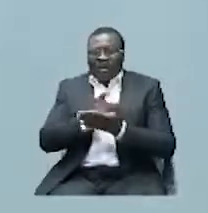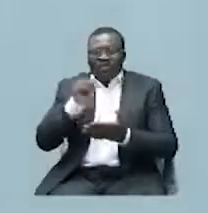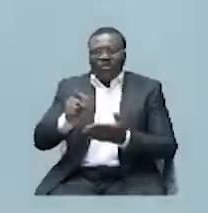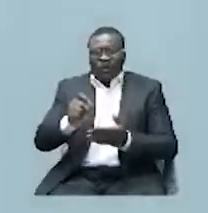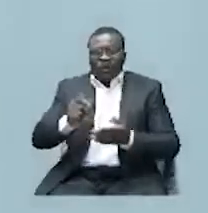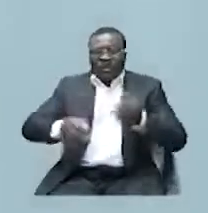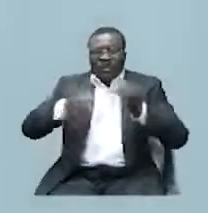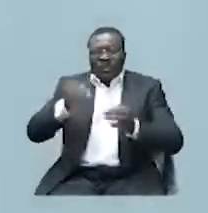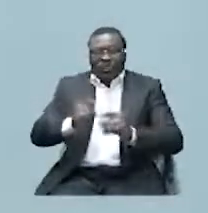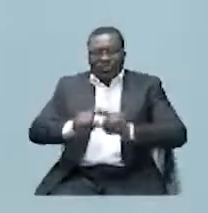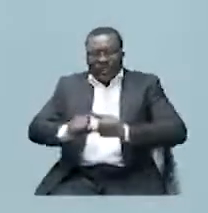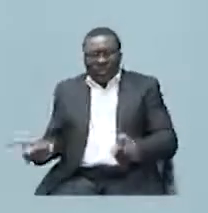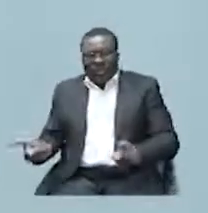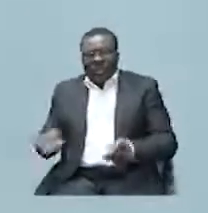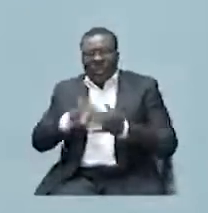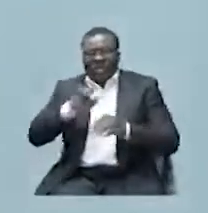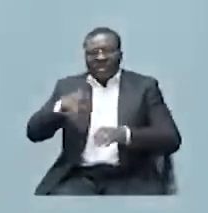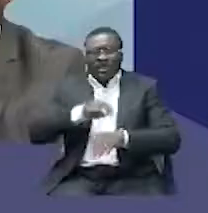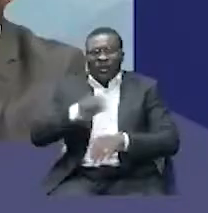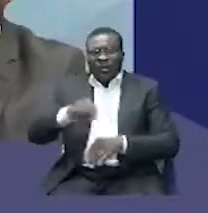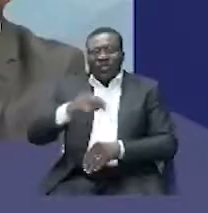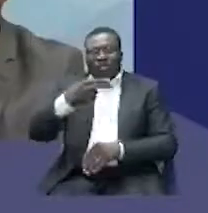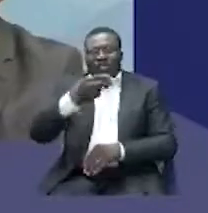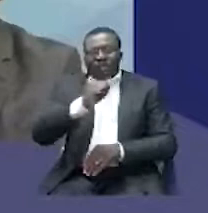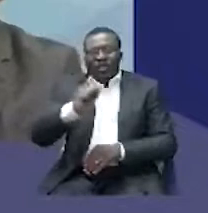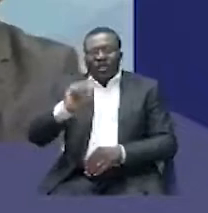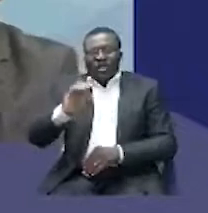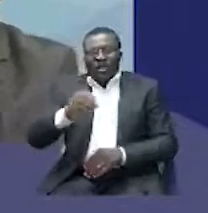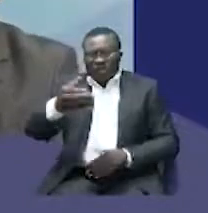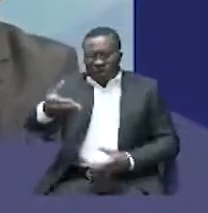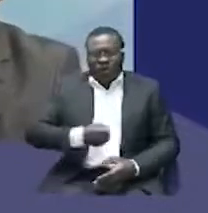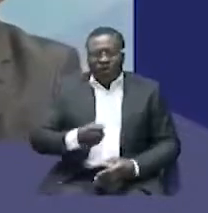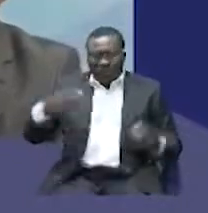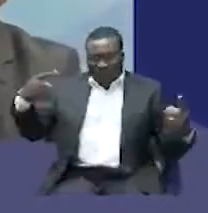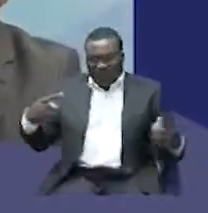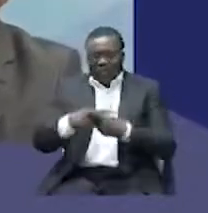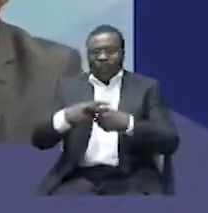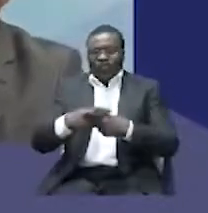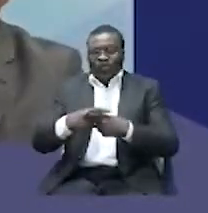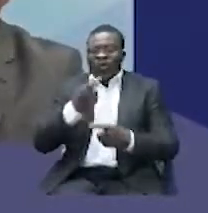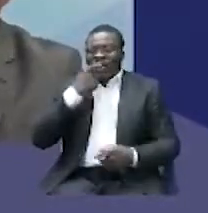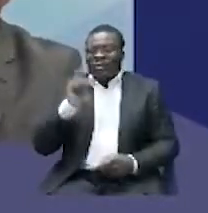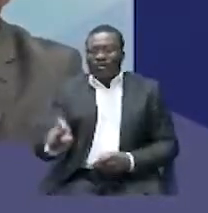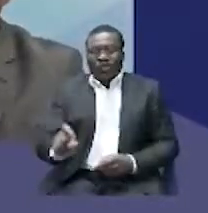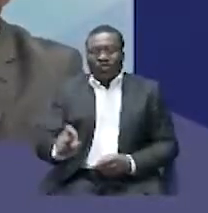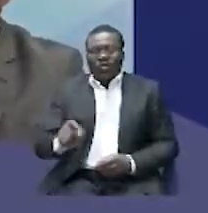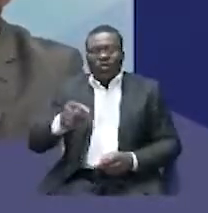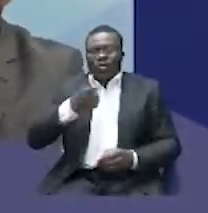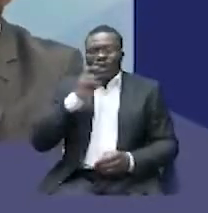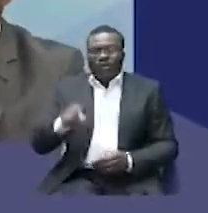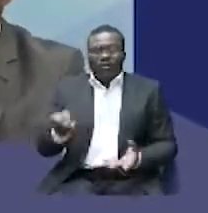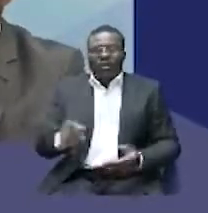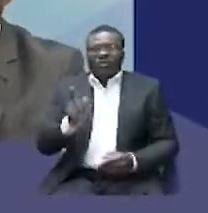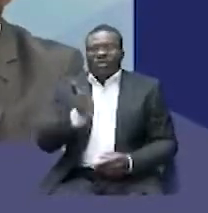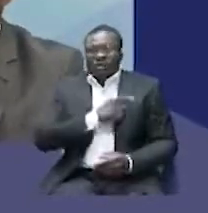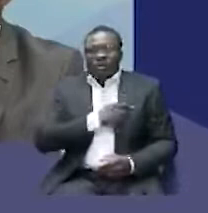pouvoir distinct? Est-ce qu'il est normal que la HAC reçoive des injonctions, des instructions de l'exécutif? Vous êtes conscient